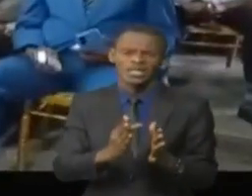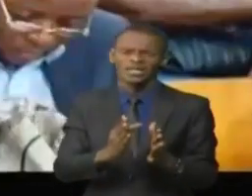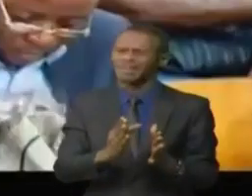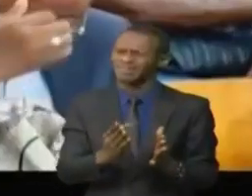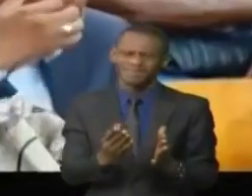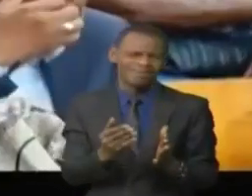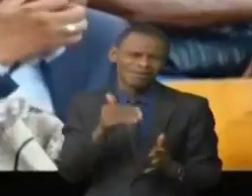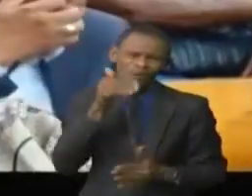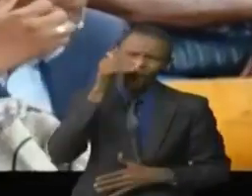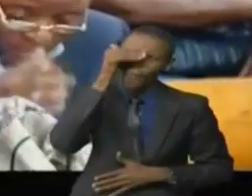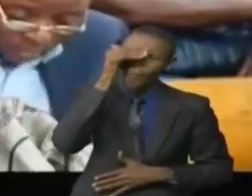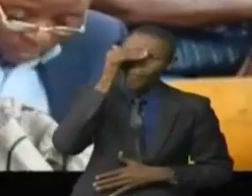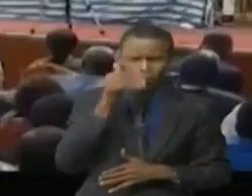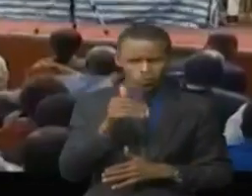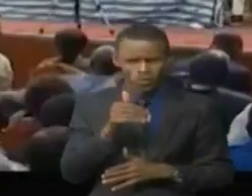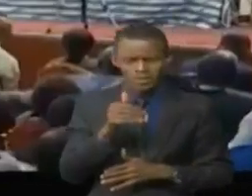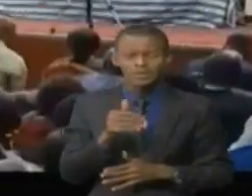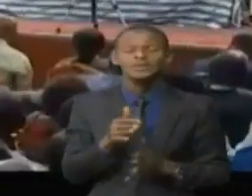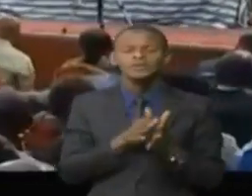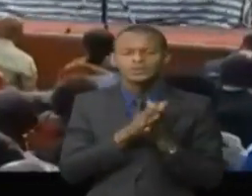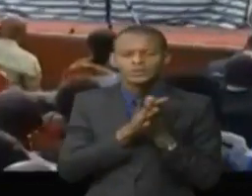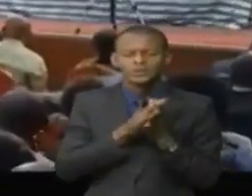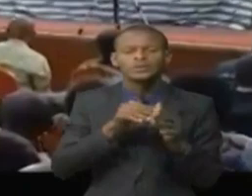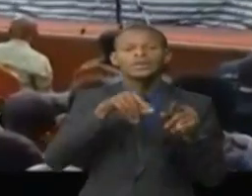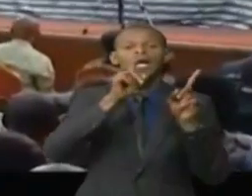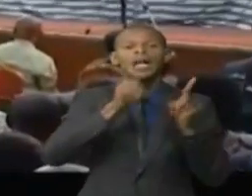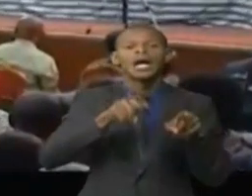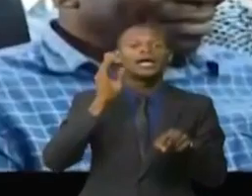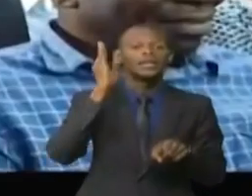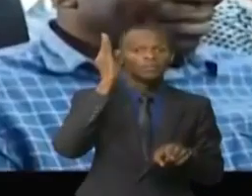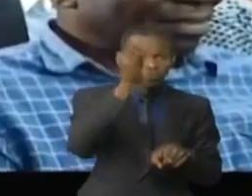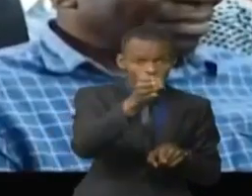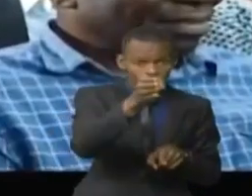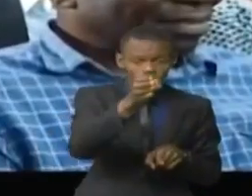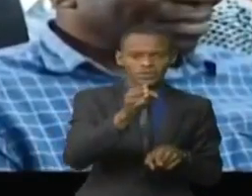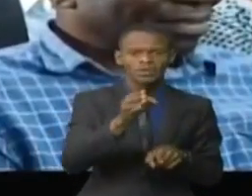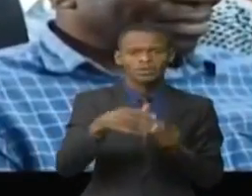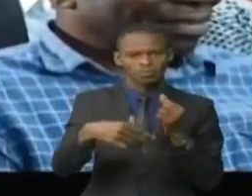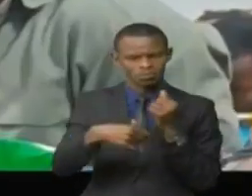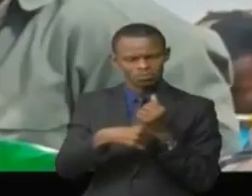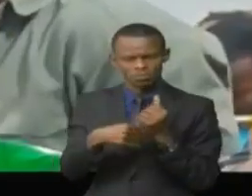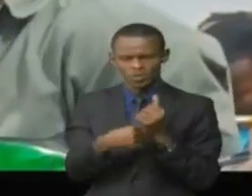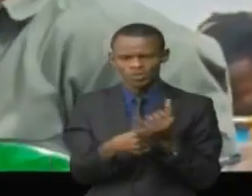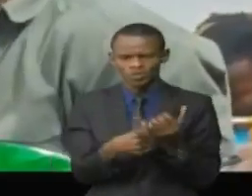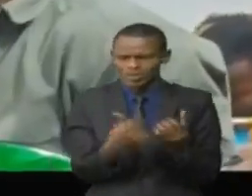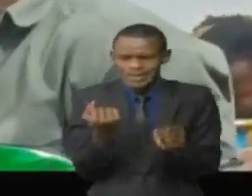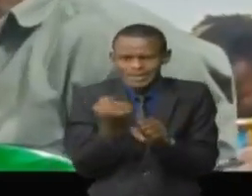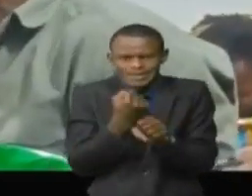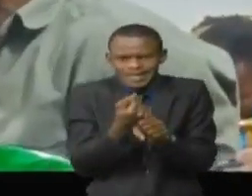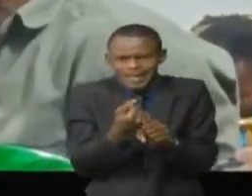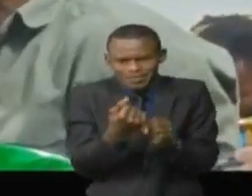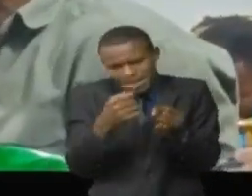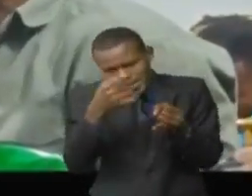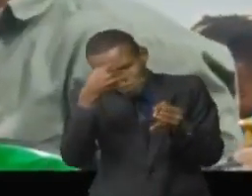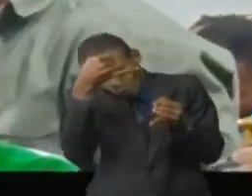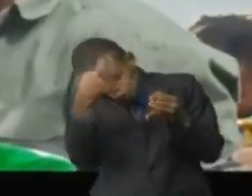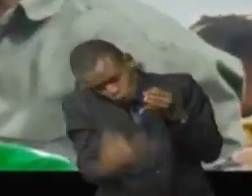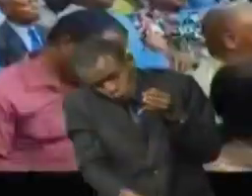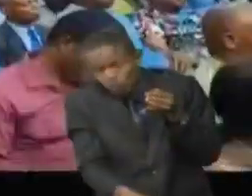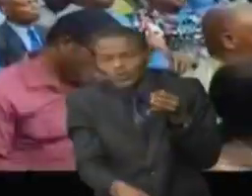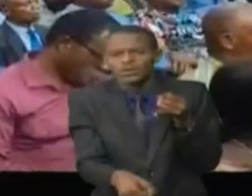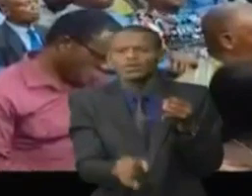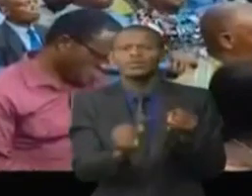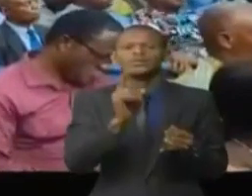Le huissier devra toucher $130 au taux de la banque au mois de janvier prochain. Fidel Kiangui énumère les acquis dernières